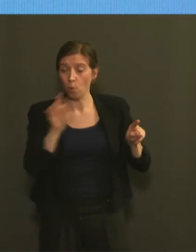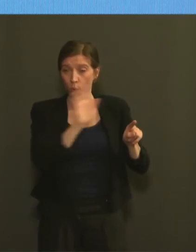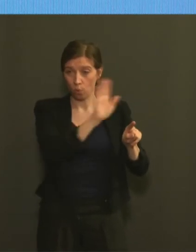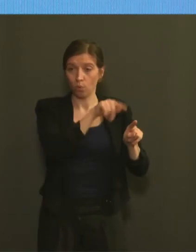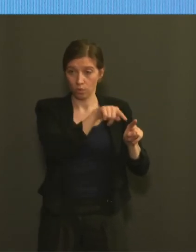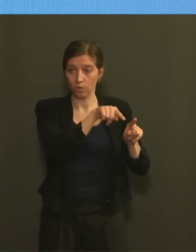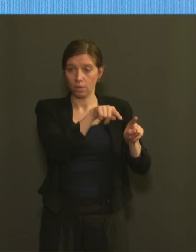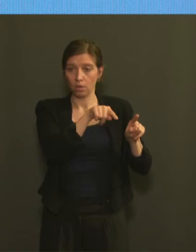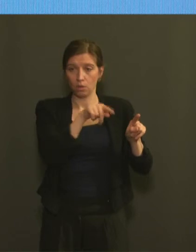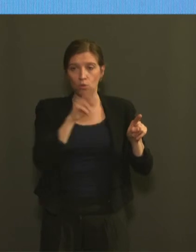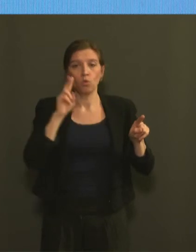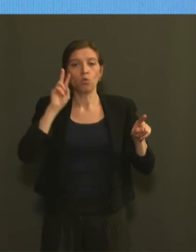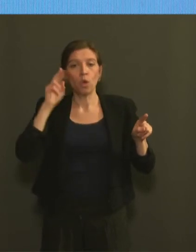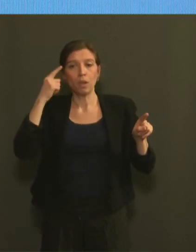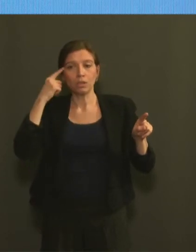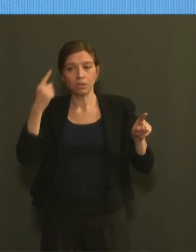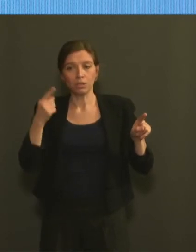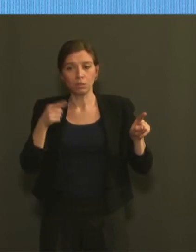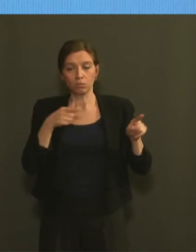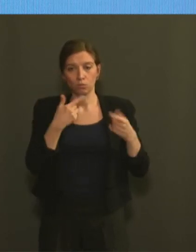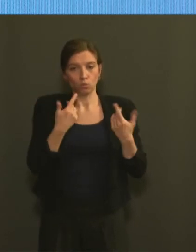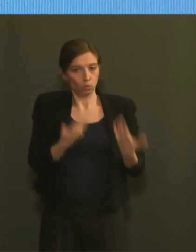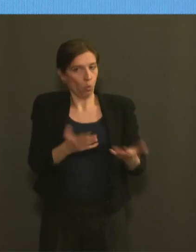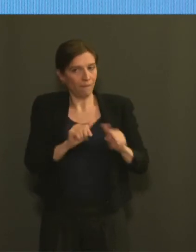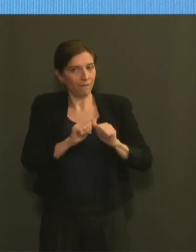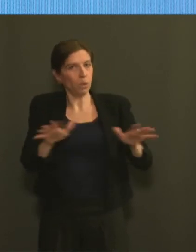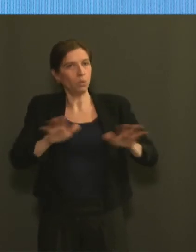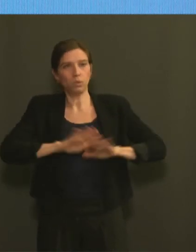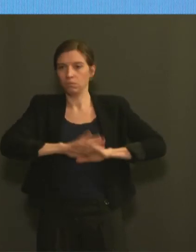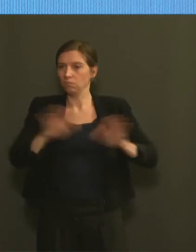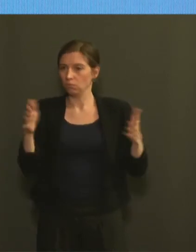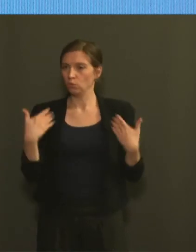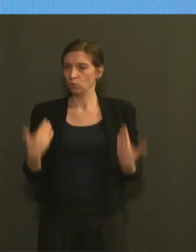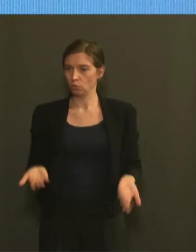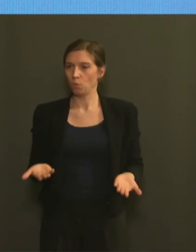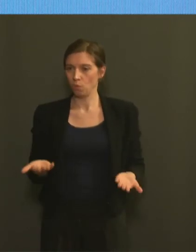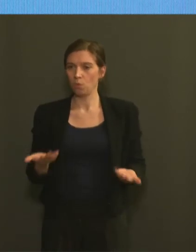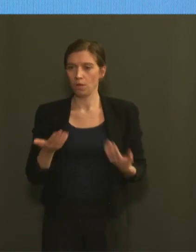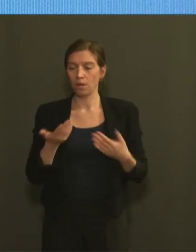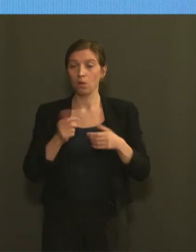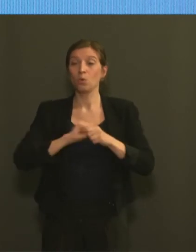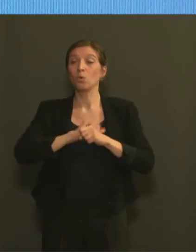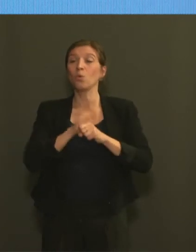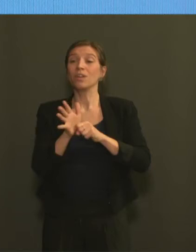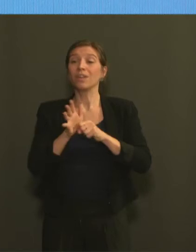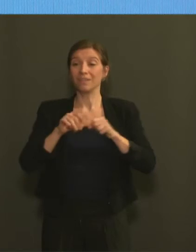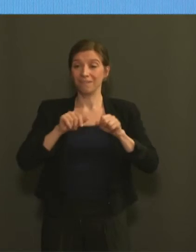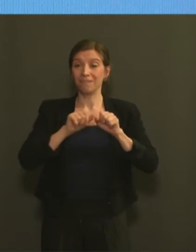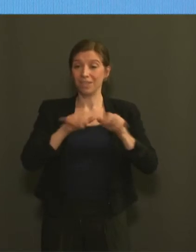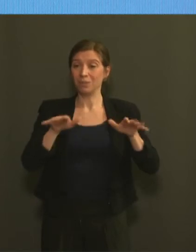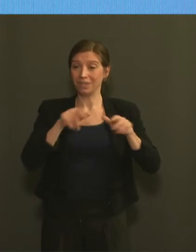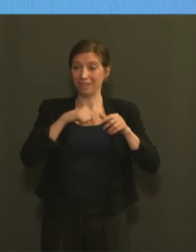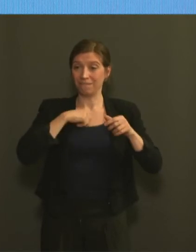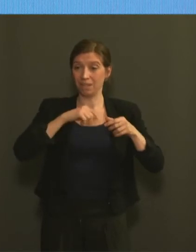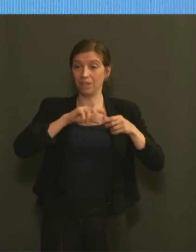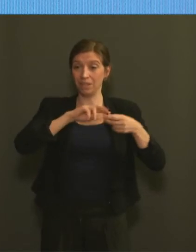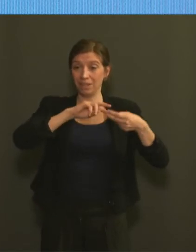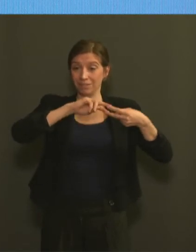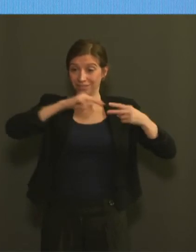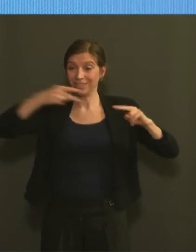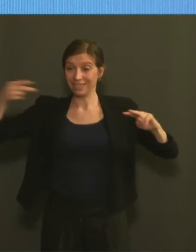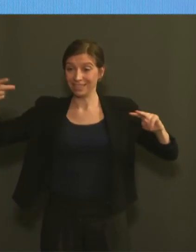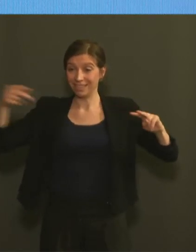coronavirus somme d'articles de la trc ift va rouvrir mutalisk une place financière